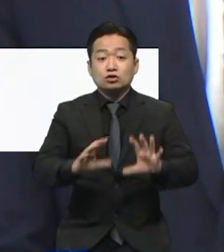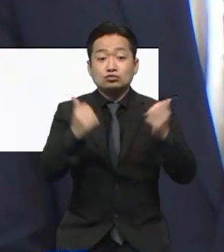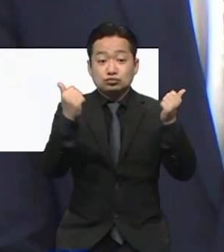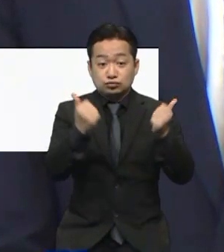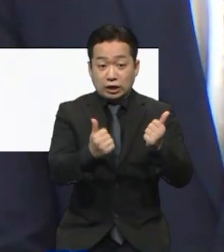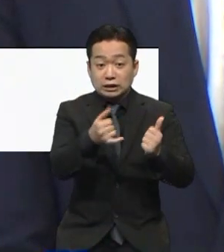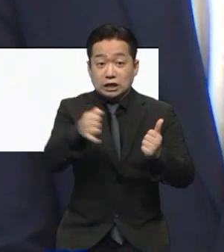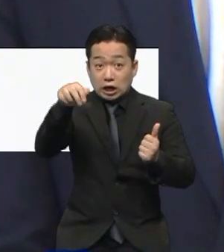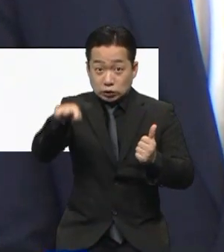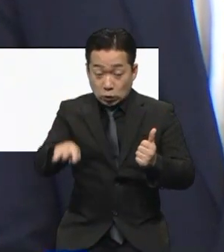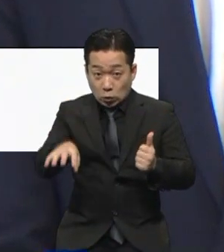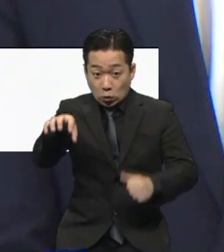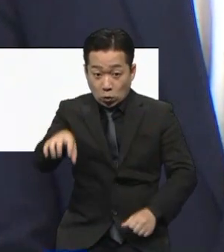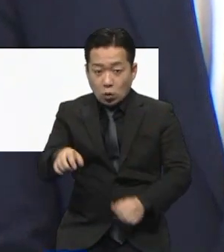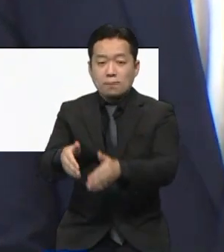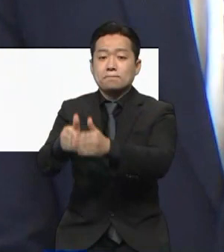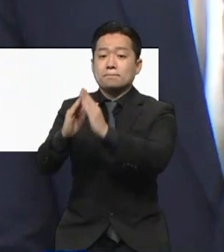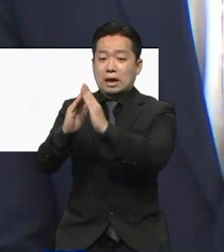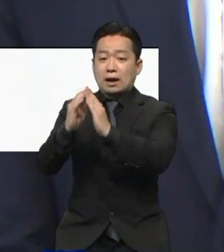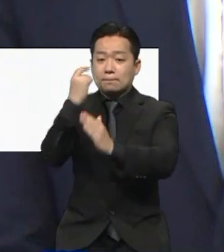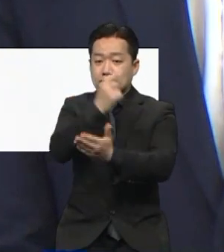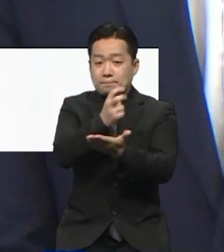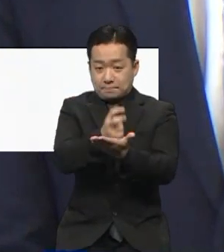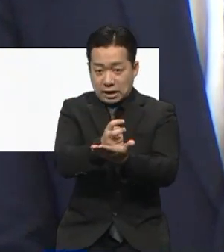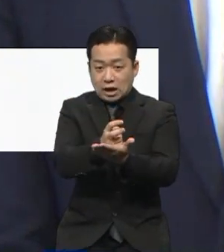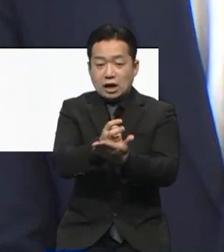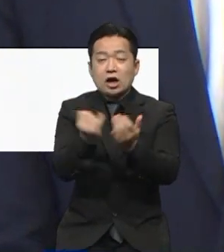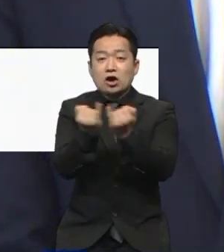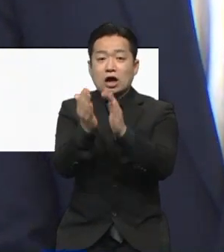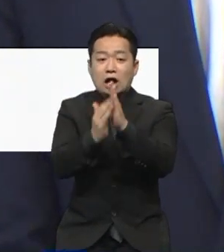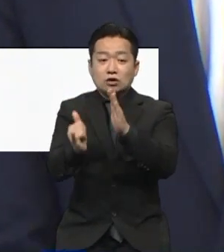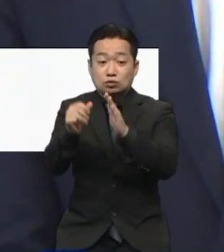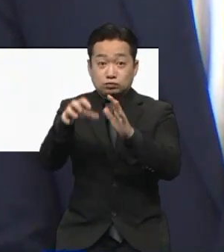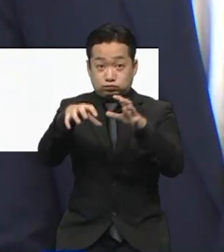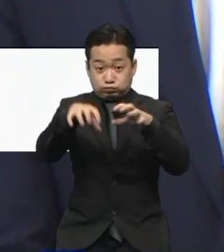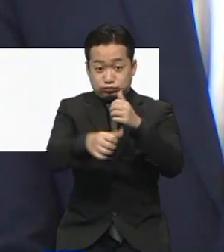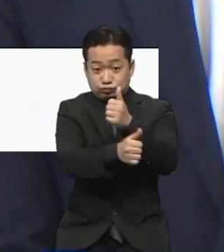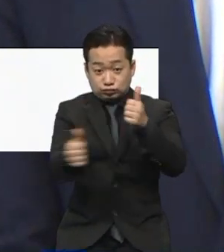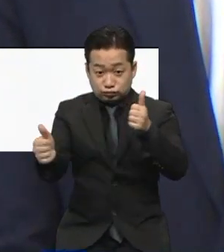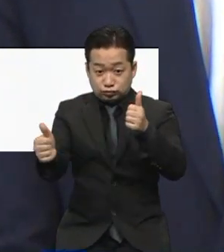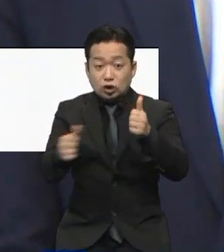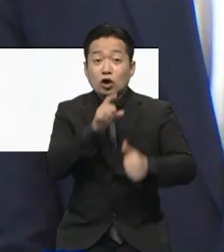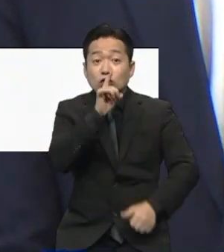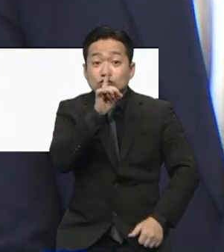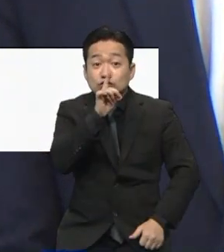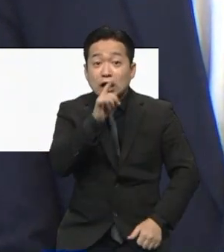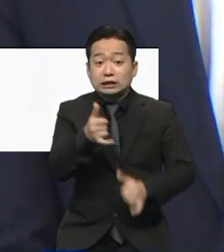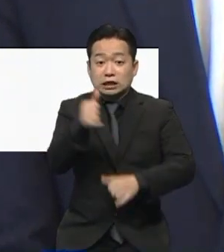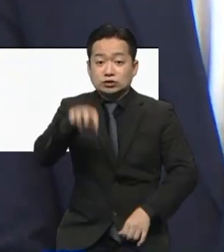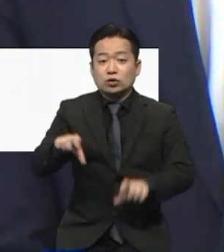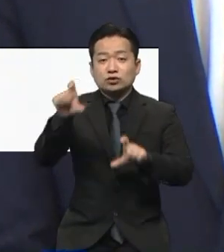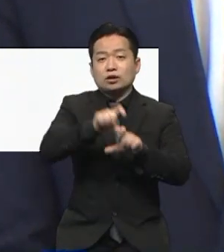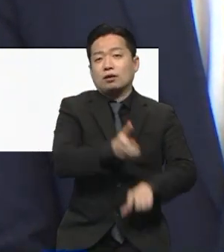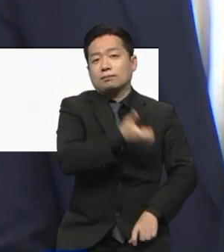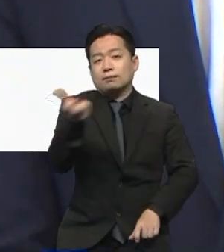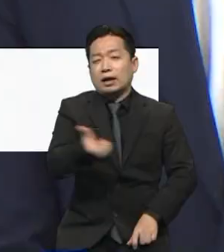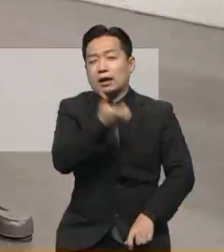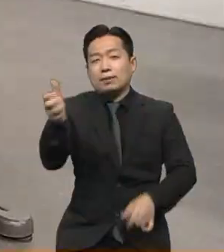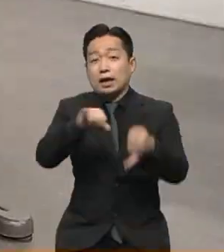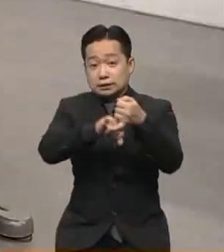근거를 신속하게 마련하고 여성가족부 등 중앙행정기관을 세종시로 추가 이전시키도록